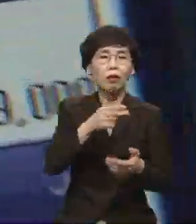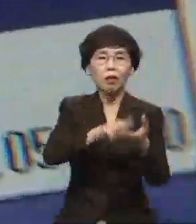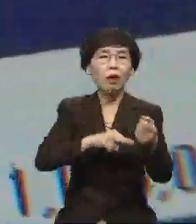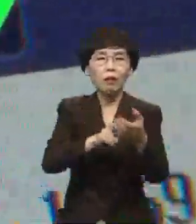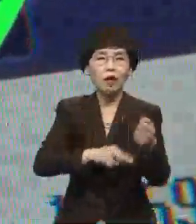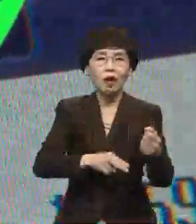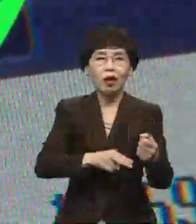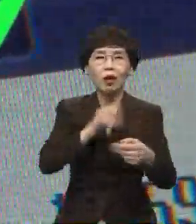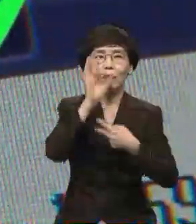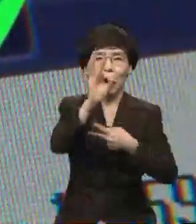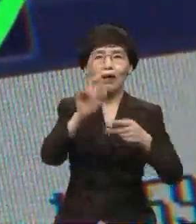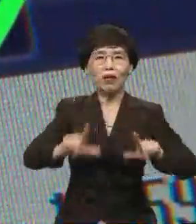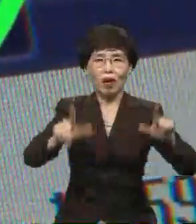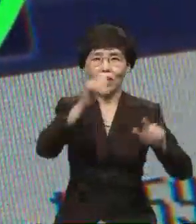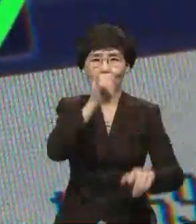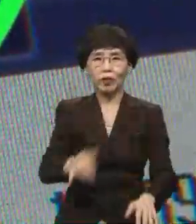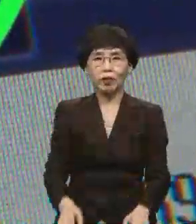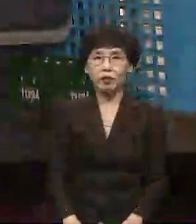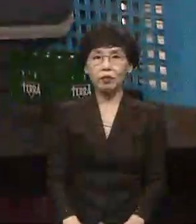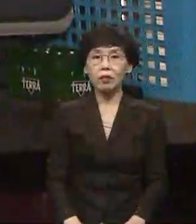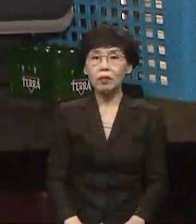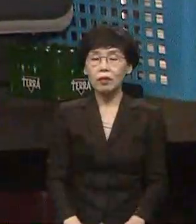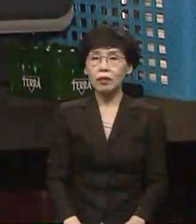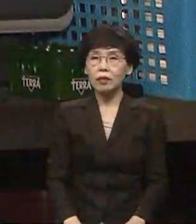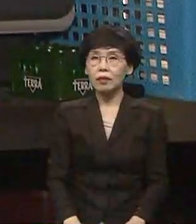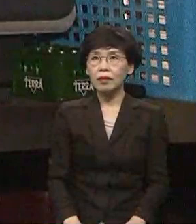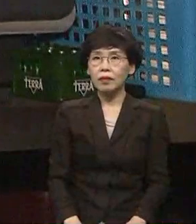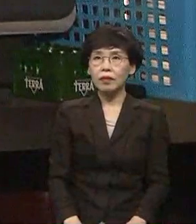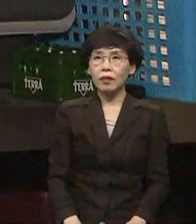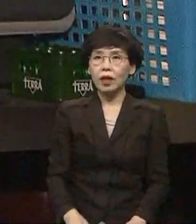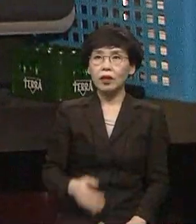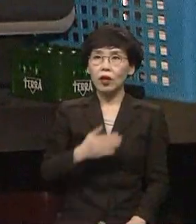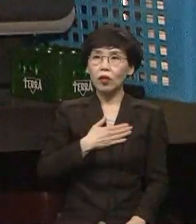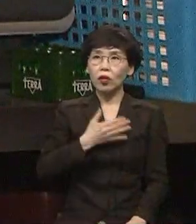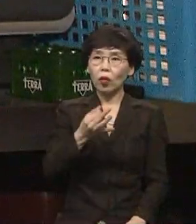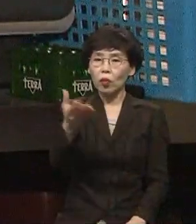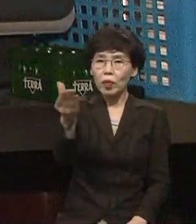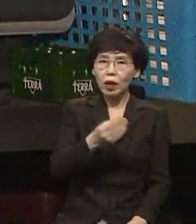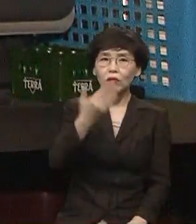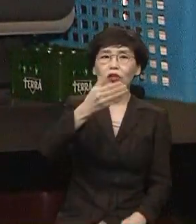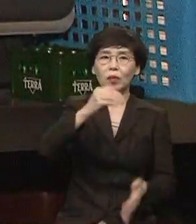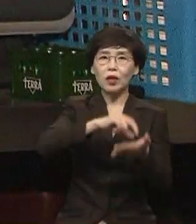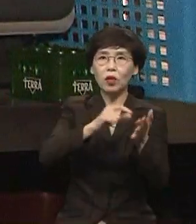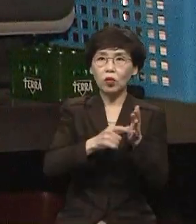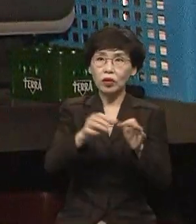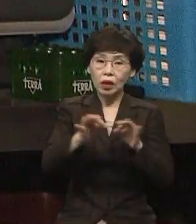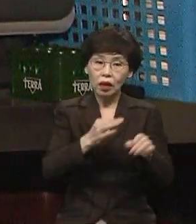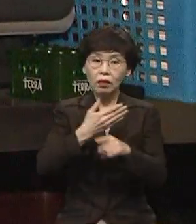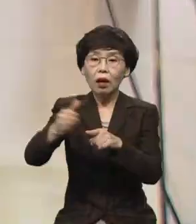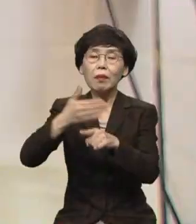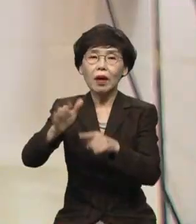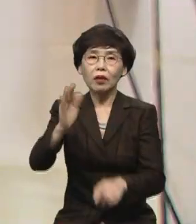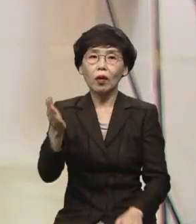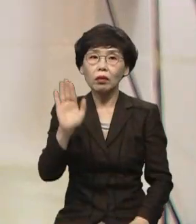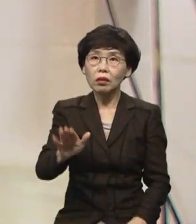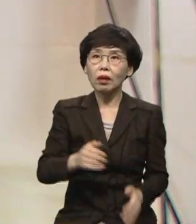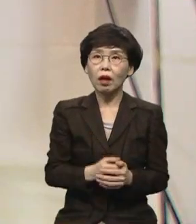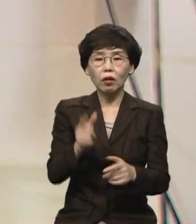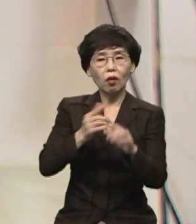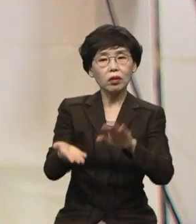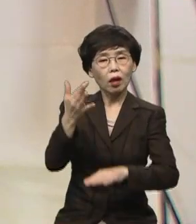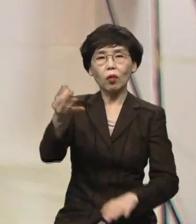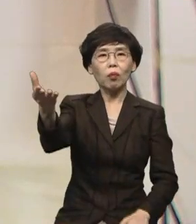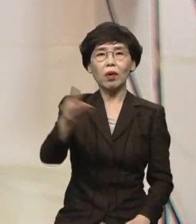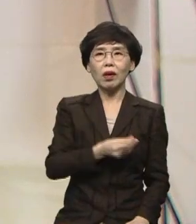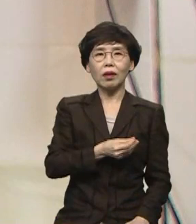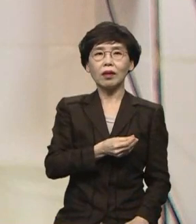않은 날도 적지 않습니다. 저는 뭐 한 9천만 원 정도 있어서 장사를 해서 갚아야 되는데 더 이상 대출도